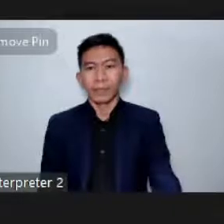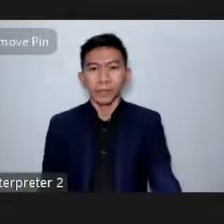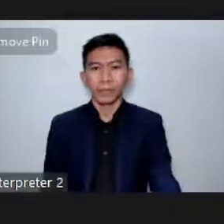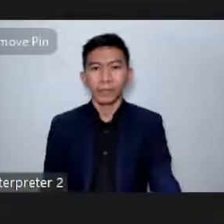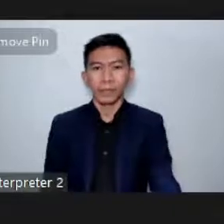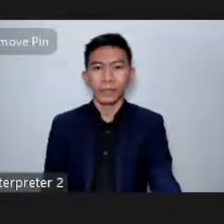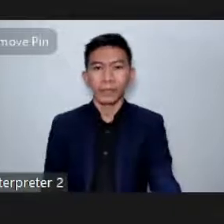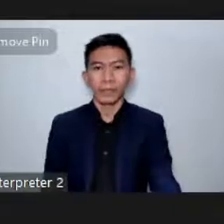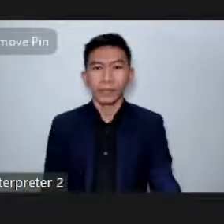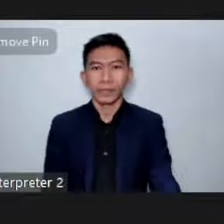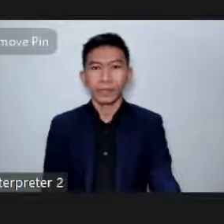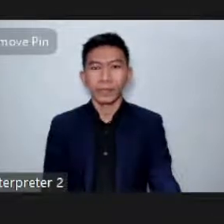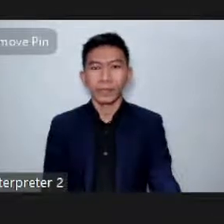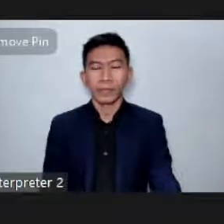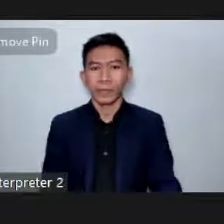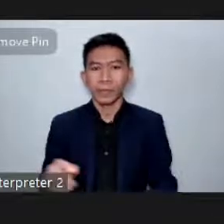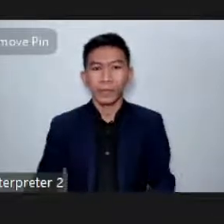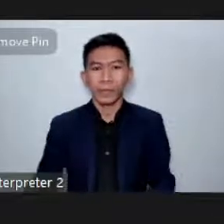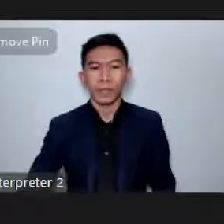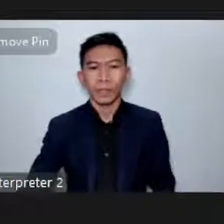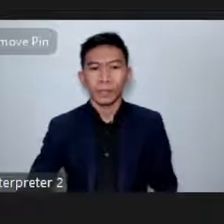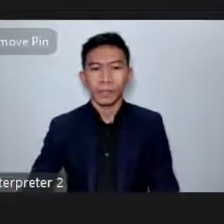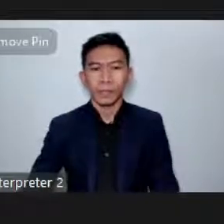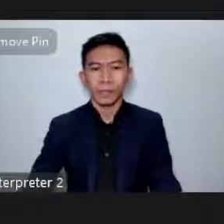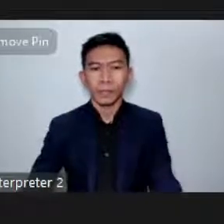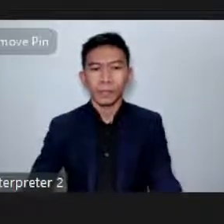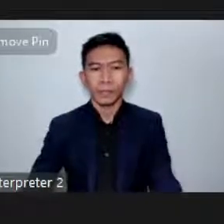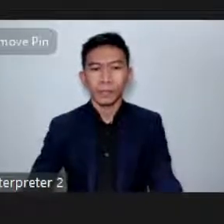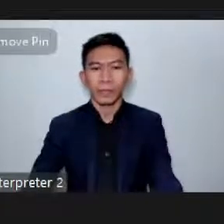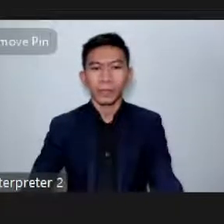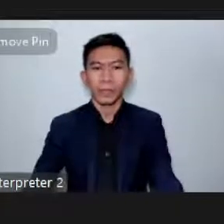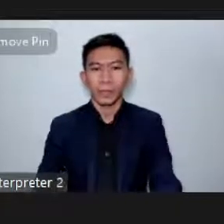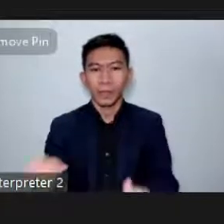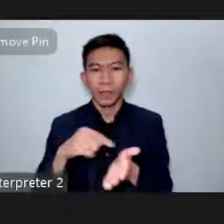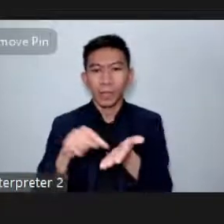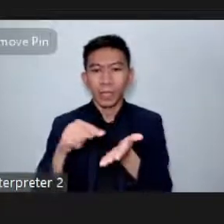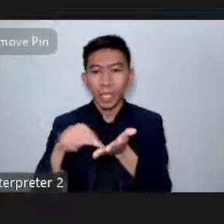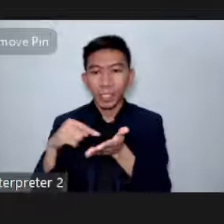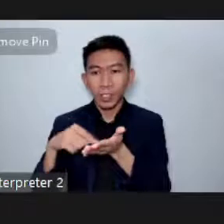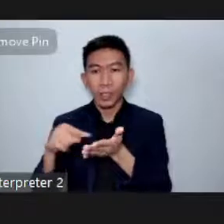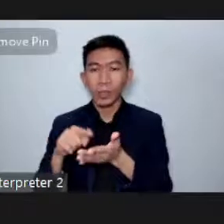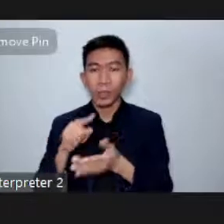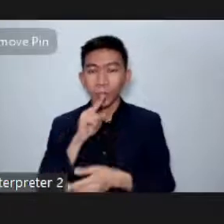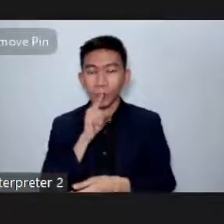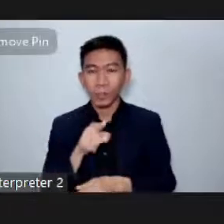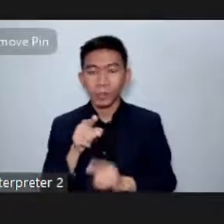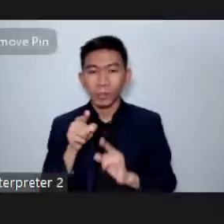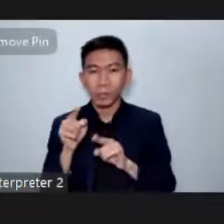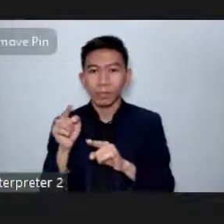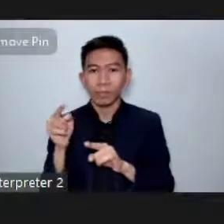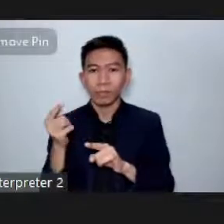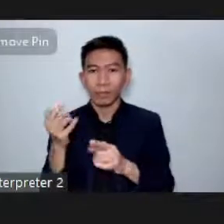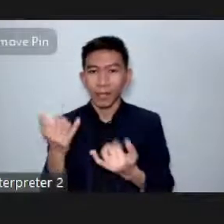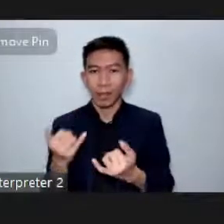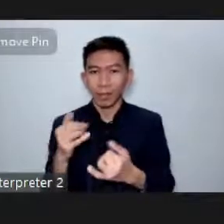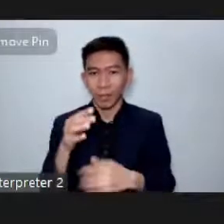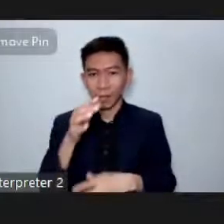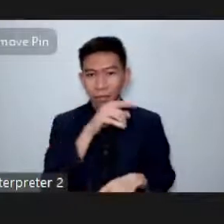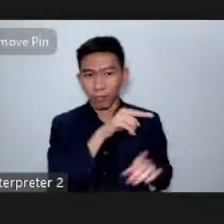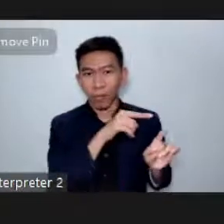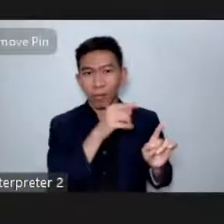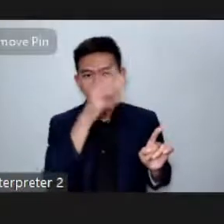sa ginastos namin, how much more na marami na, wala naman trabaho si tatay sa